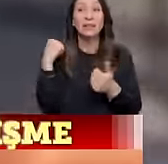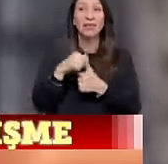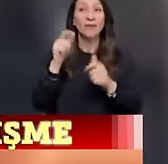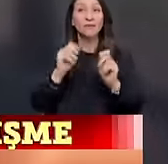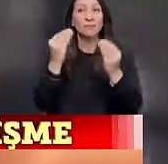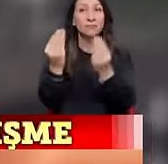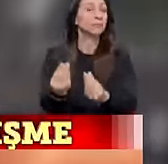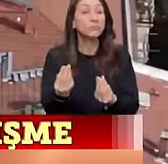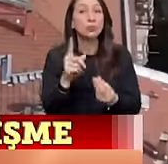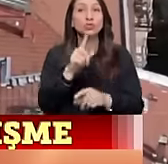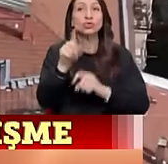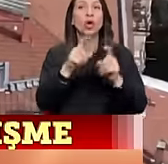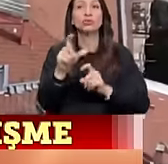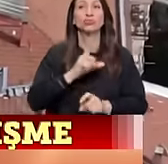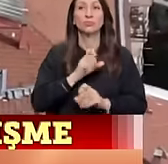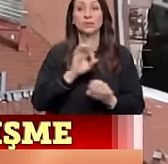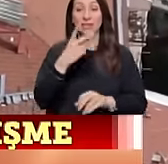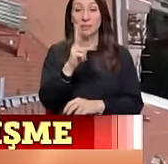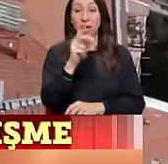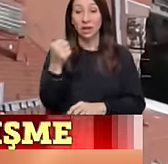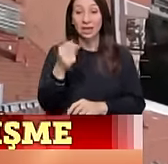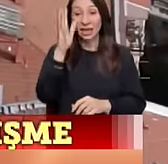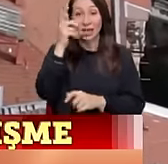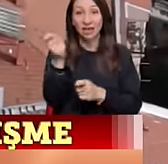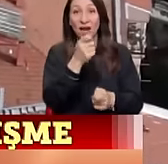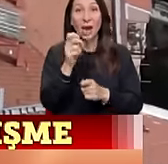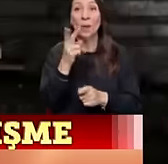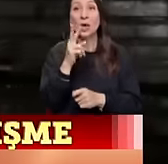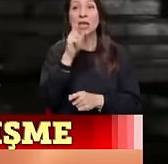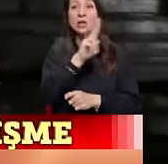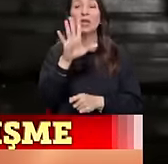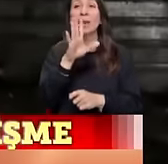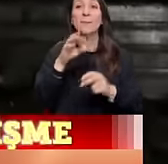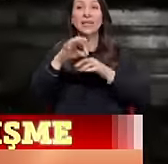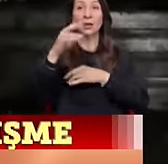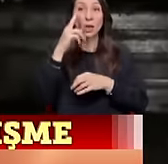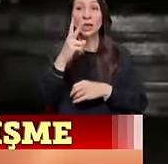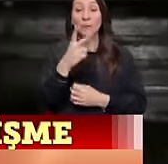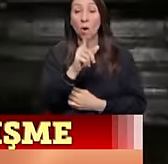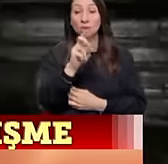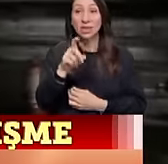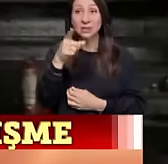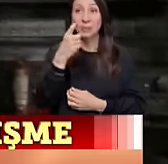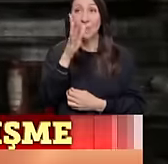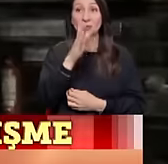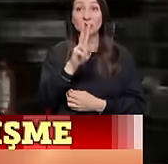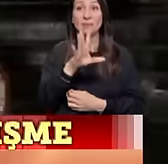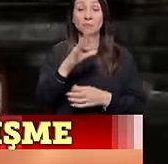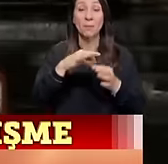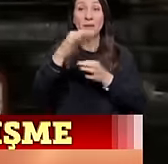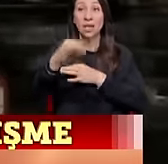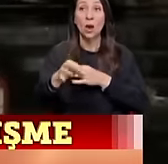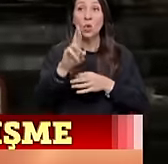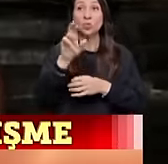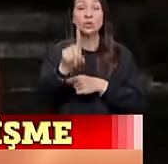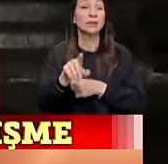yenilendi? Bu sorular yanıtsız. 2006'da itfaiye raporu 750 metrekareye göre verildi. 2018'de 1525 metrekarelik